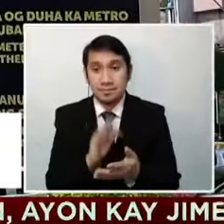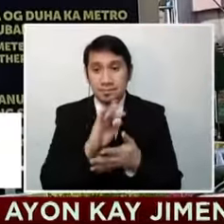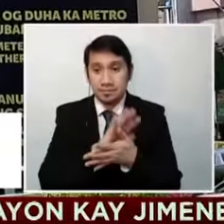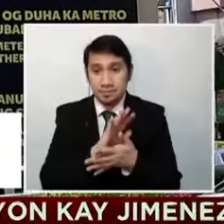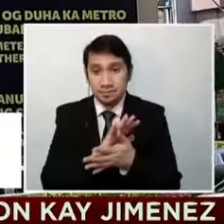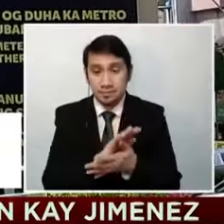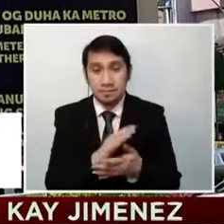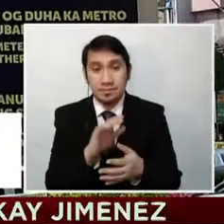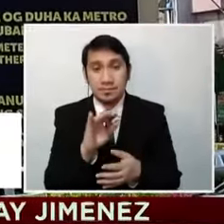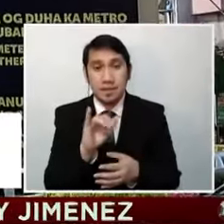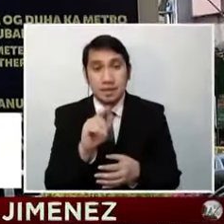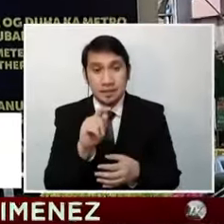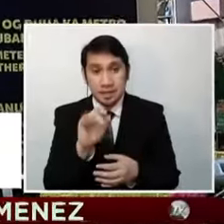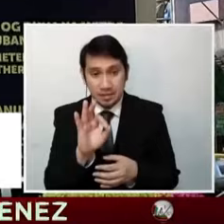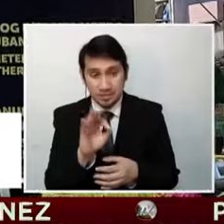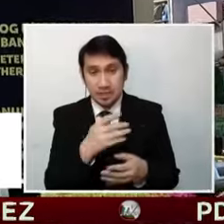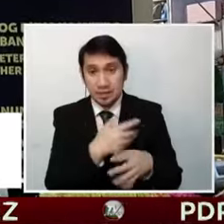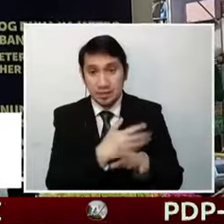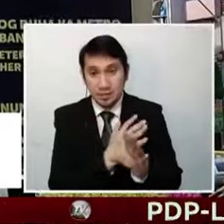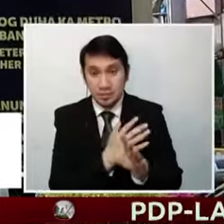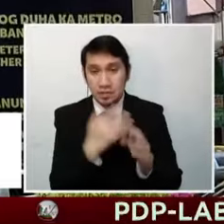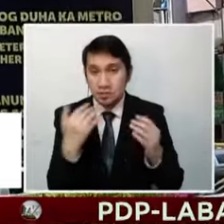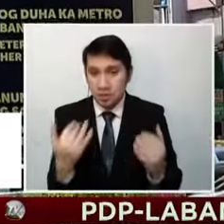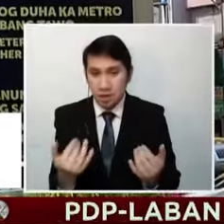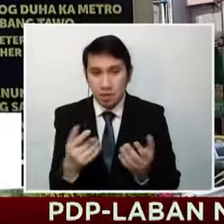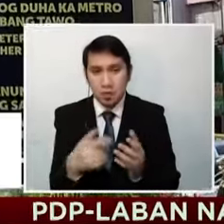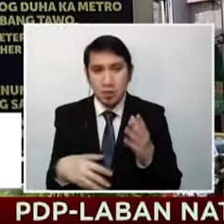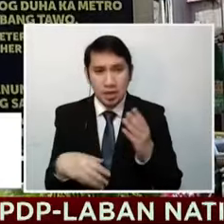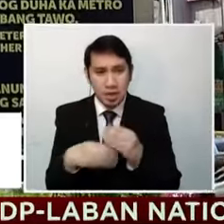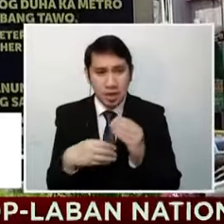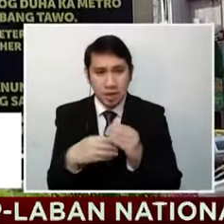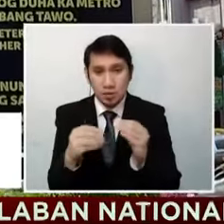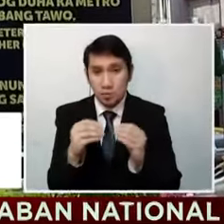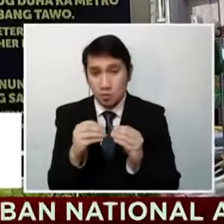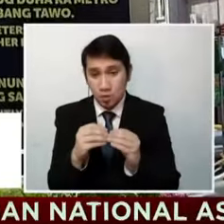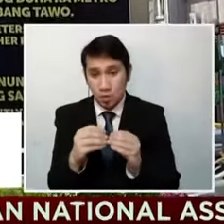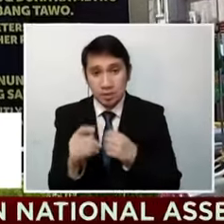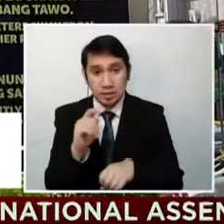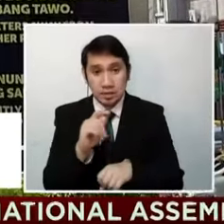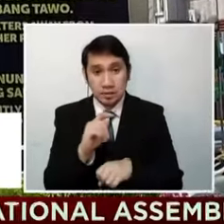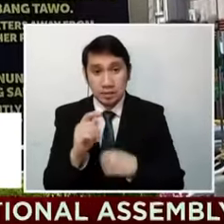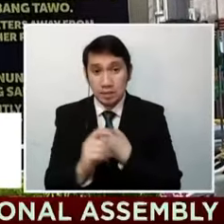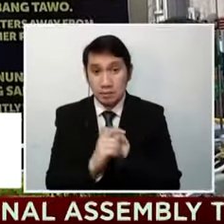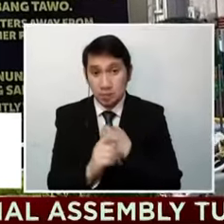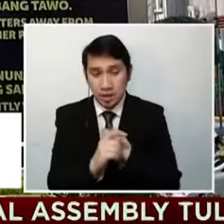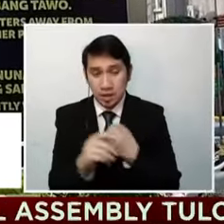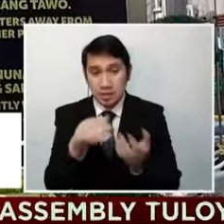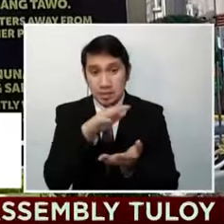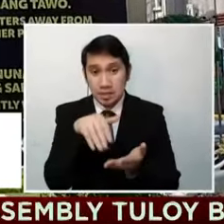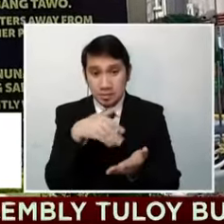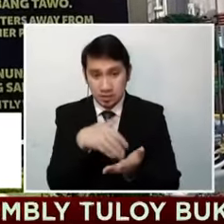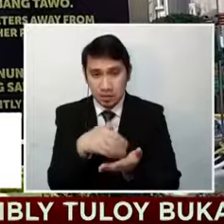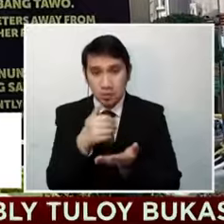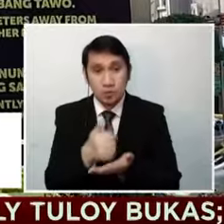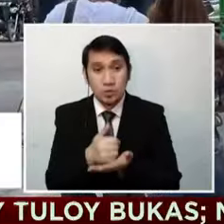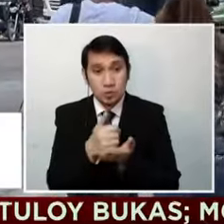Force, pinag-aaralan na ang pagdagdag sa mga temporary treatment at monitoring facilities para makatulong sa tumataas na bilang